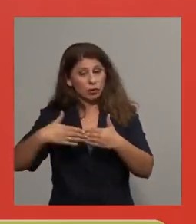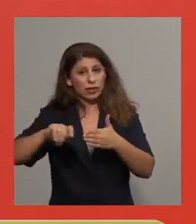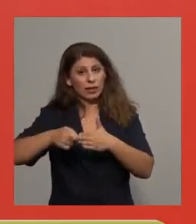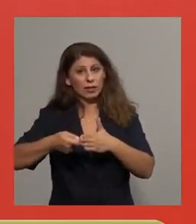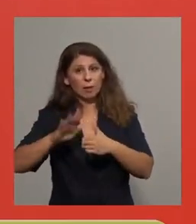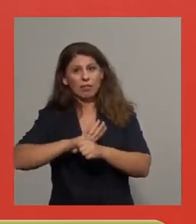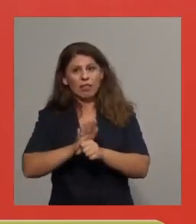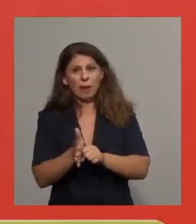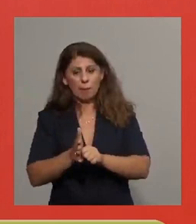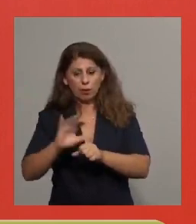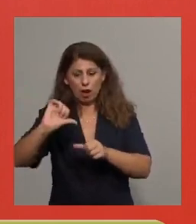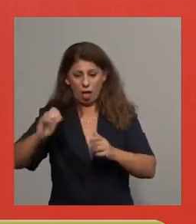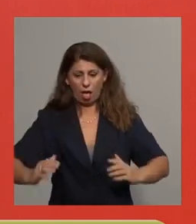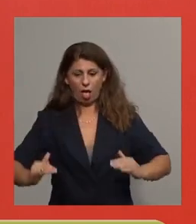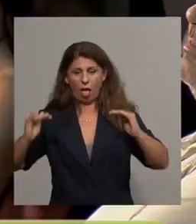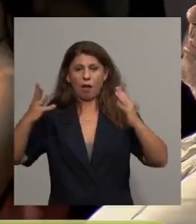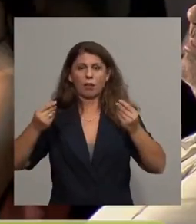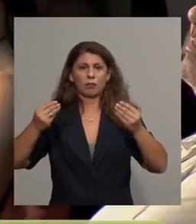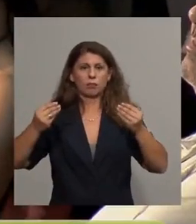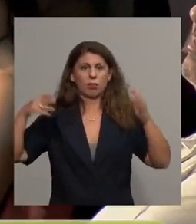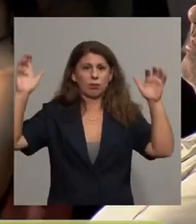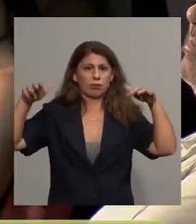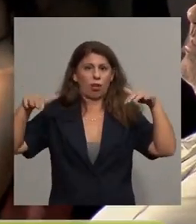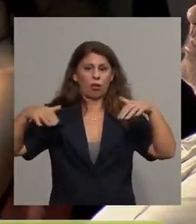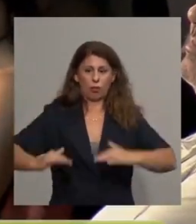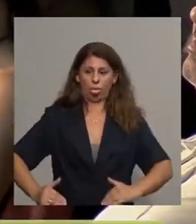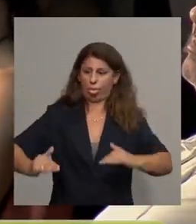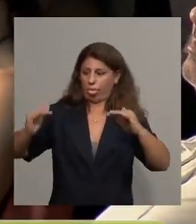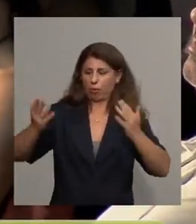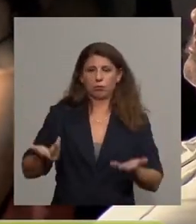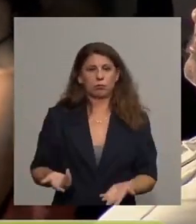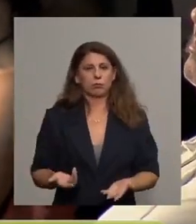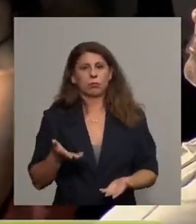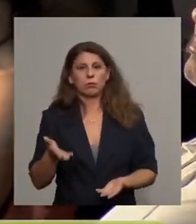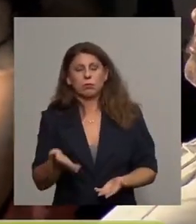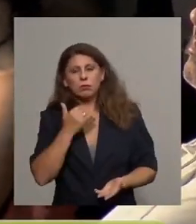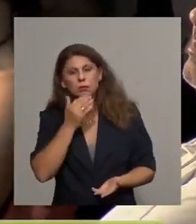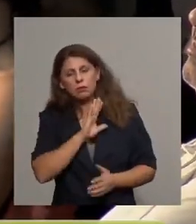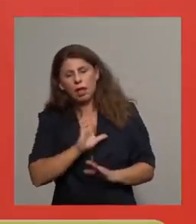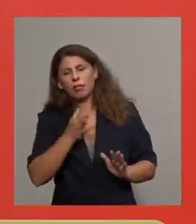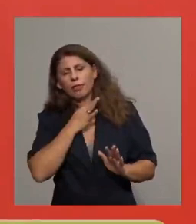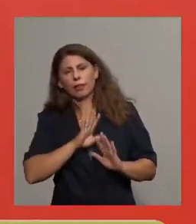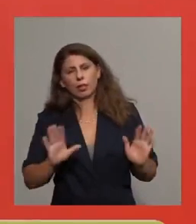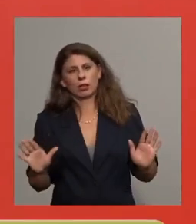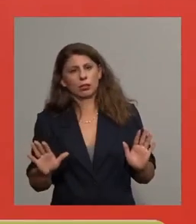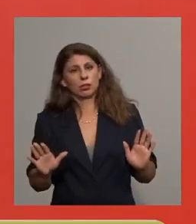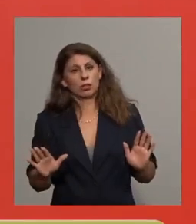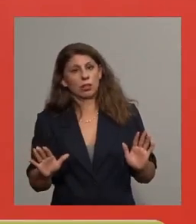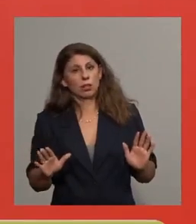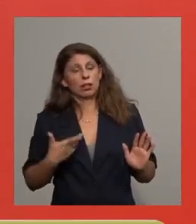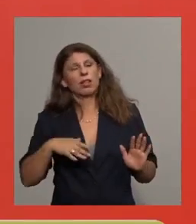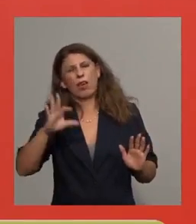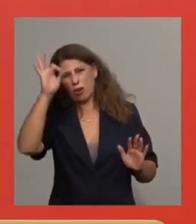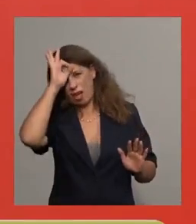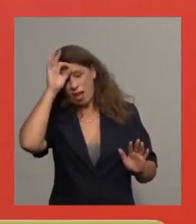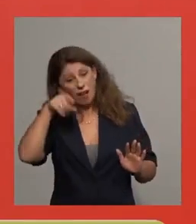επειδή γεμίζουν με νερά από τις διάφορες νεροποντές. Αυτά λείπουν από τις σχολές και δεν λείπουν τα ΜΑΤ